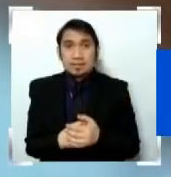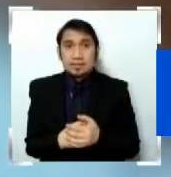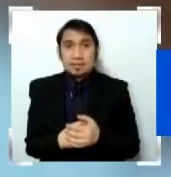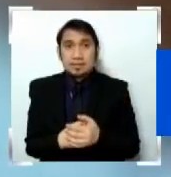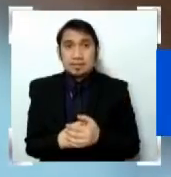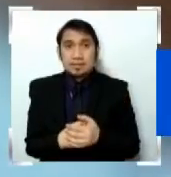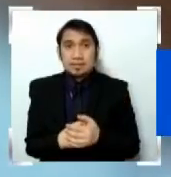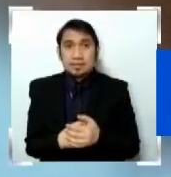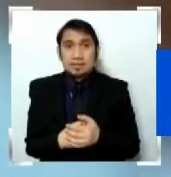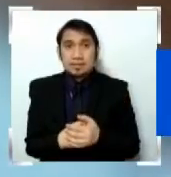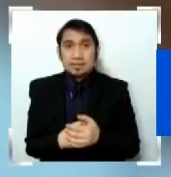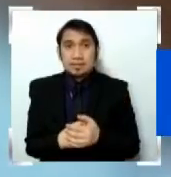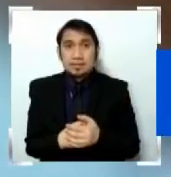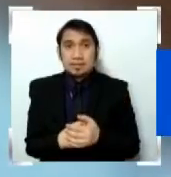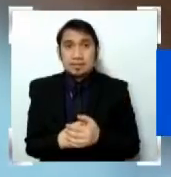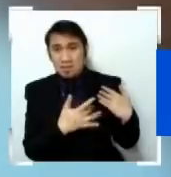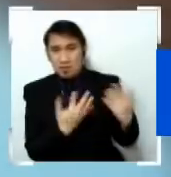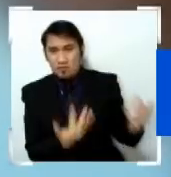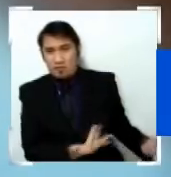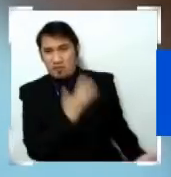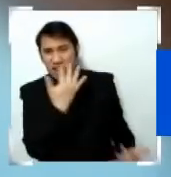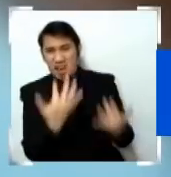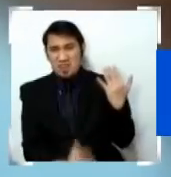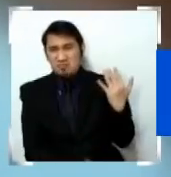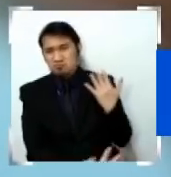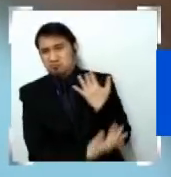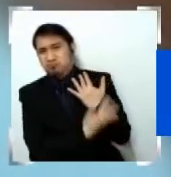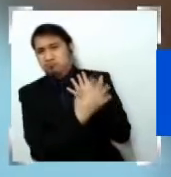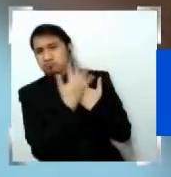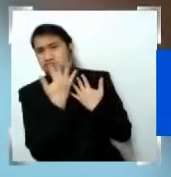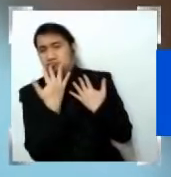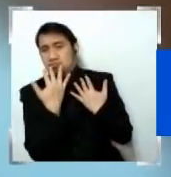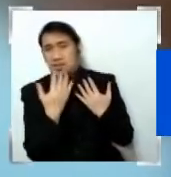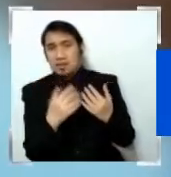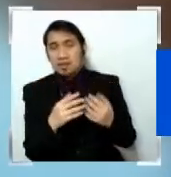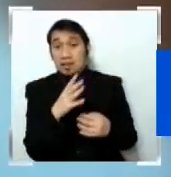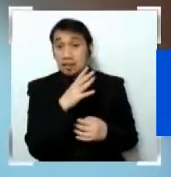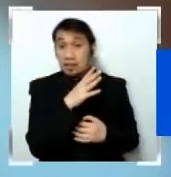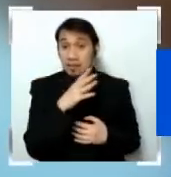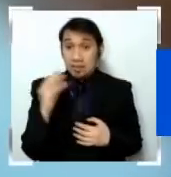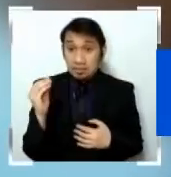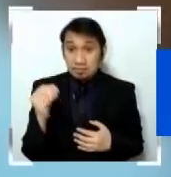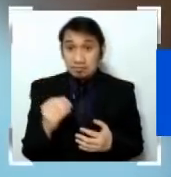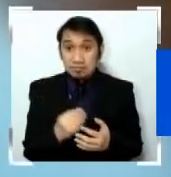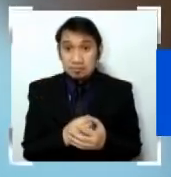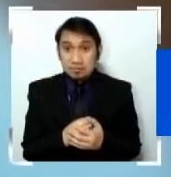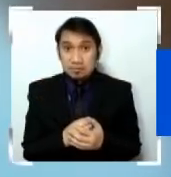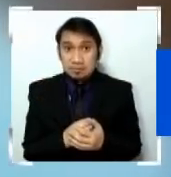Tapos yung, ano na ma'am,